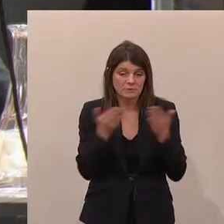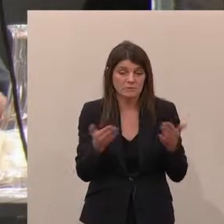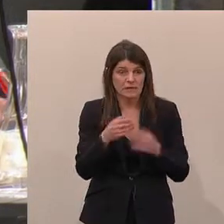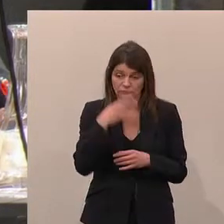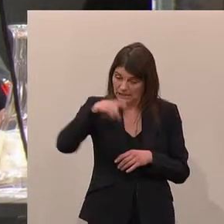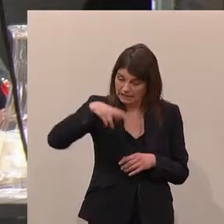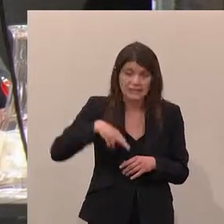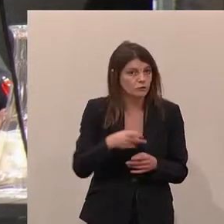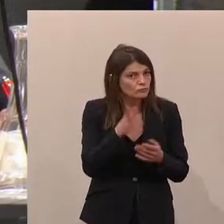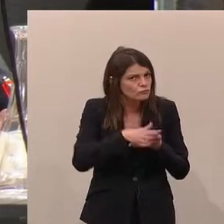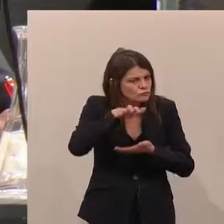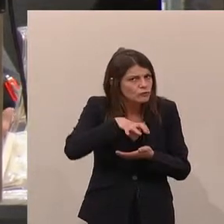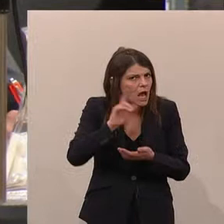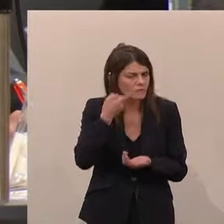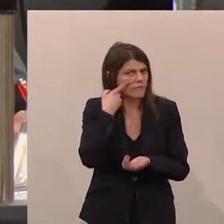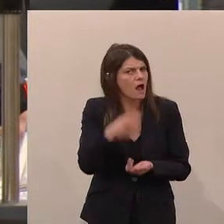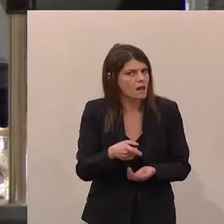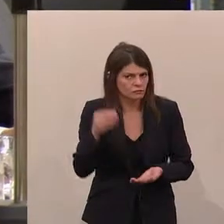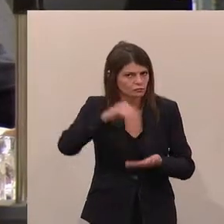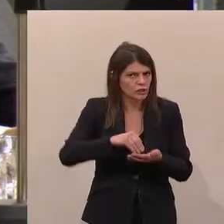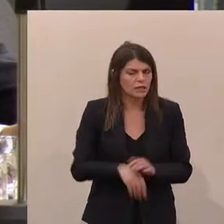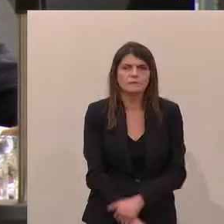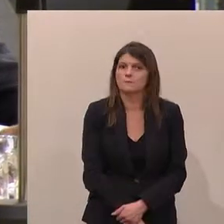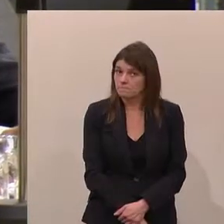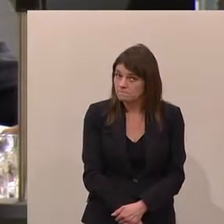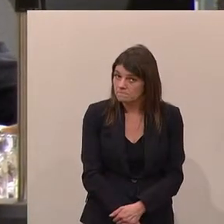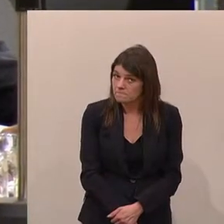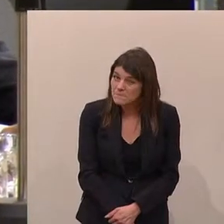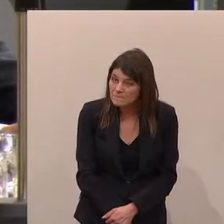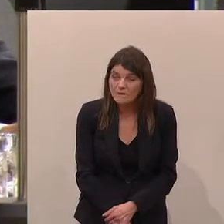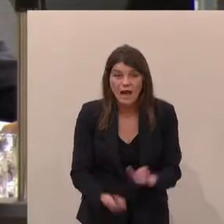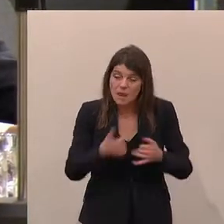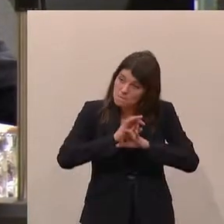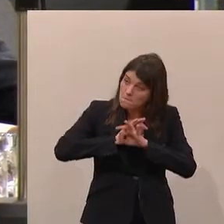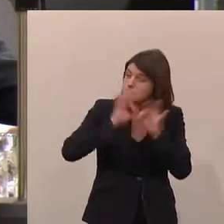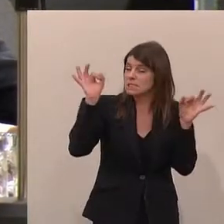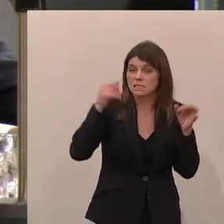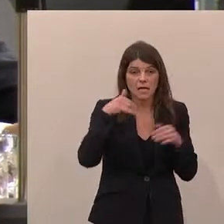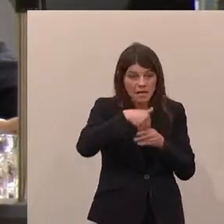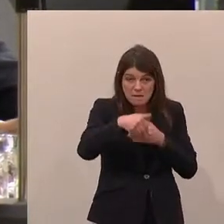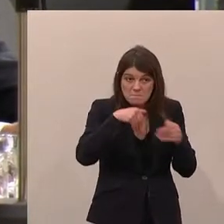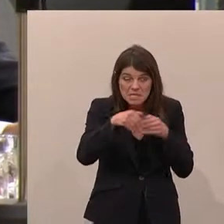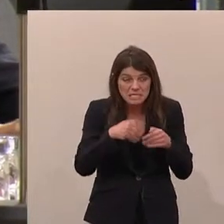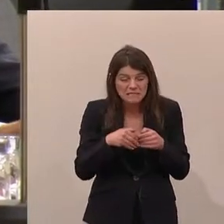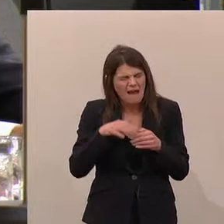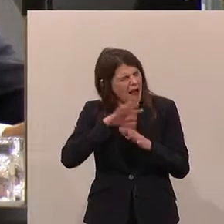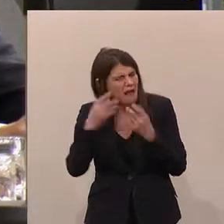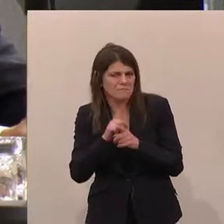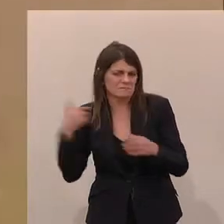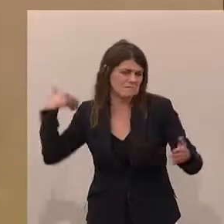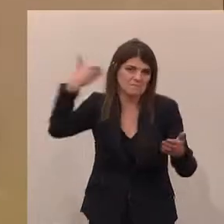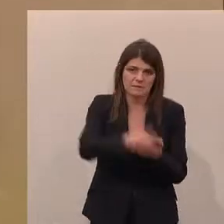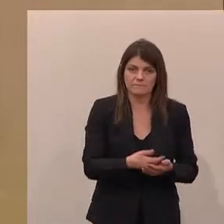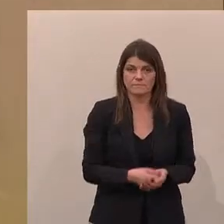sind Ihnen Artikel aufgefallen, wo drin steht, dass das einer der besten Innenminister aller Zeiten ist, dass